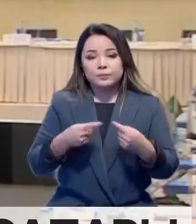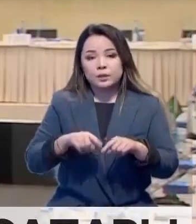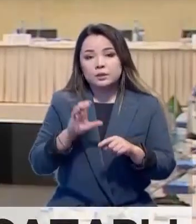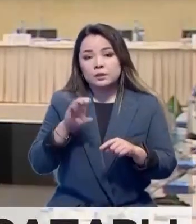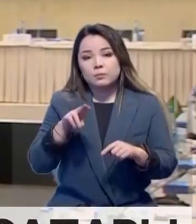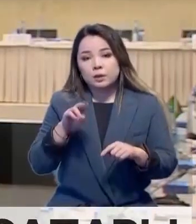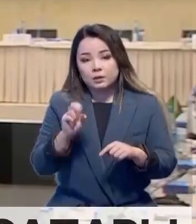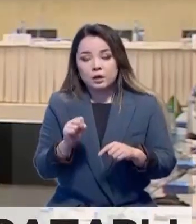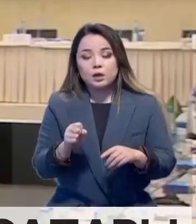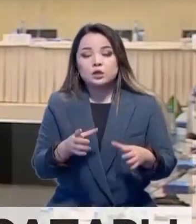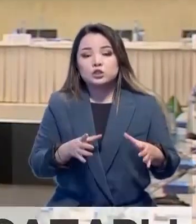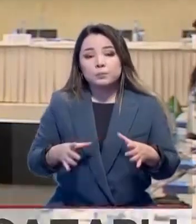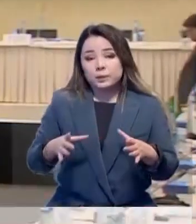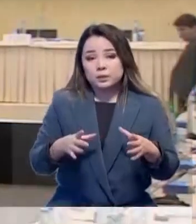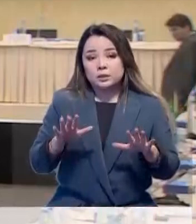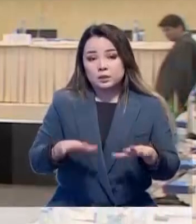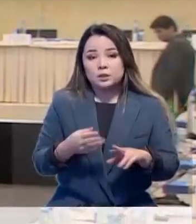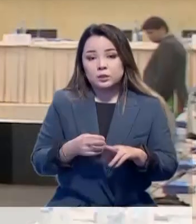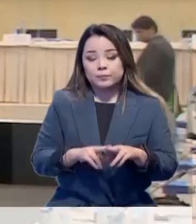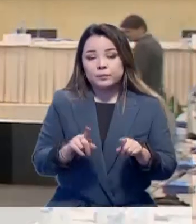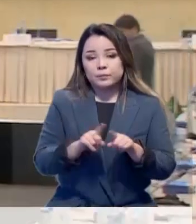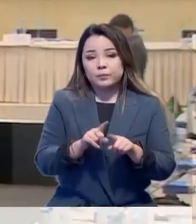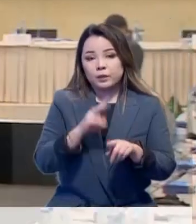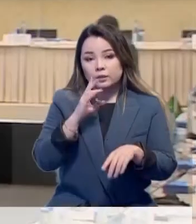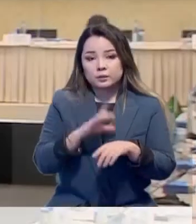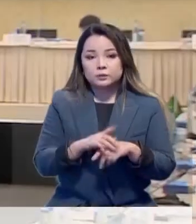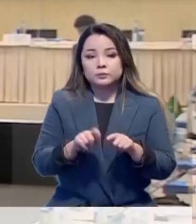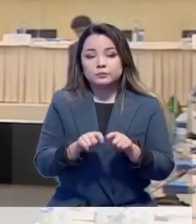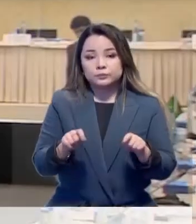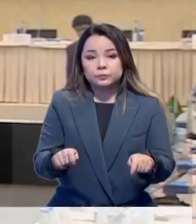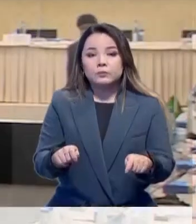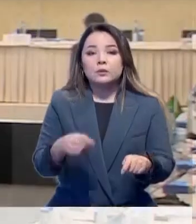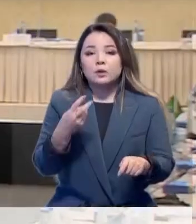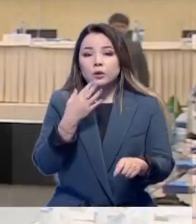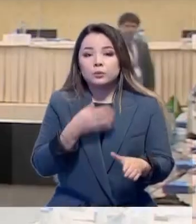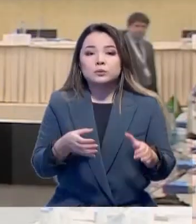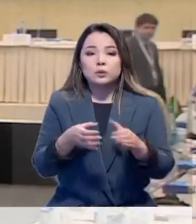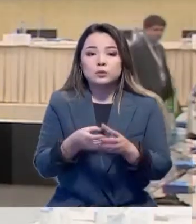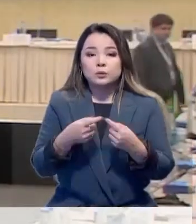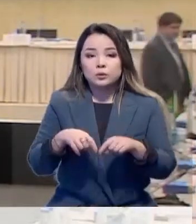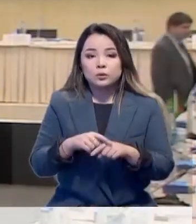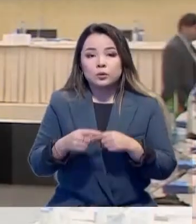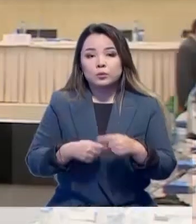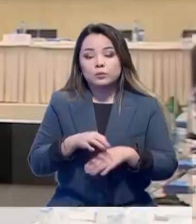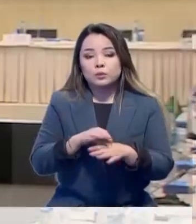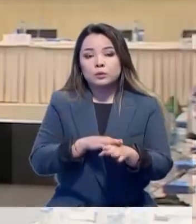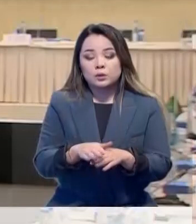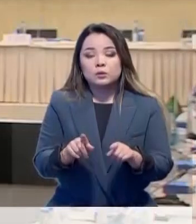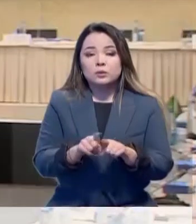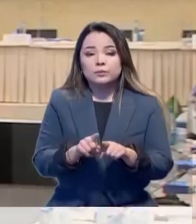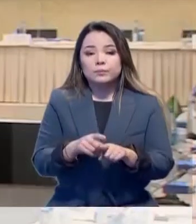СПЕКА шеңберінде бір СИФАК бар, оның бірыңғай ұлттар ұйымының, Біріккен